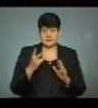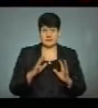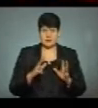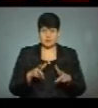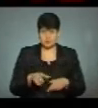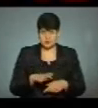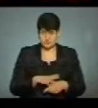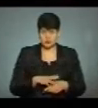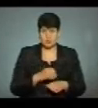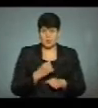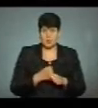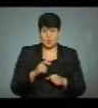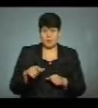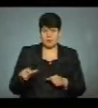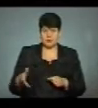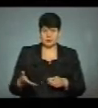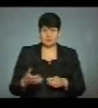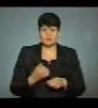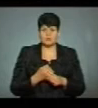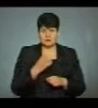ну і робочі. Та робили, вон,